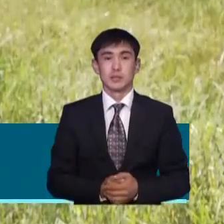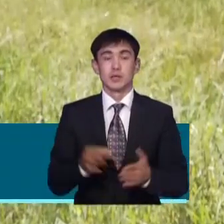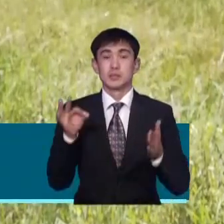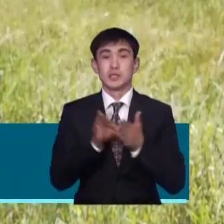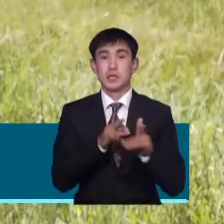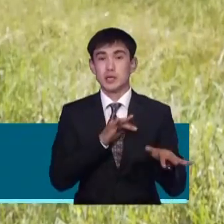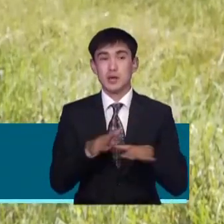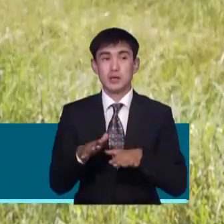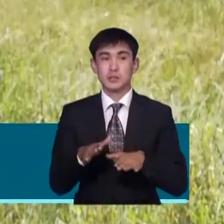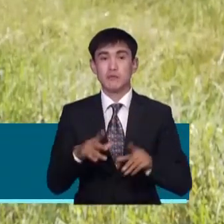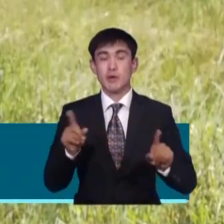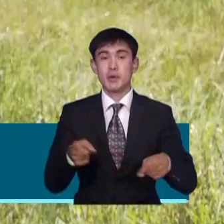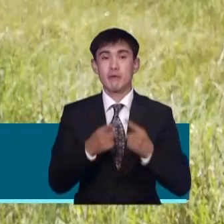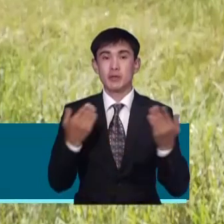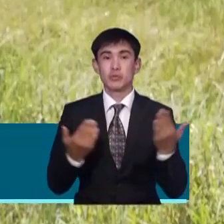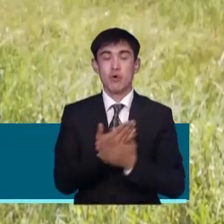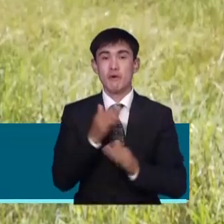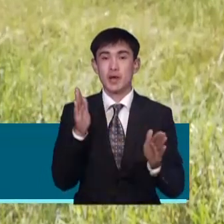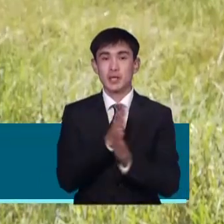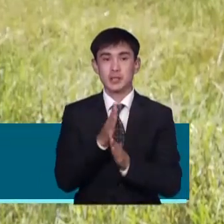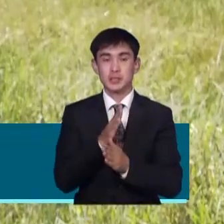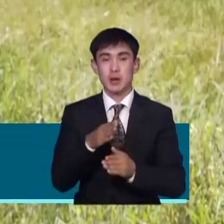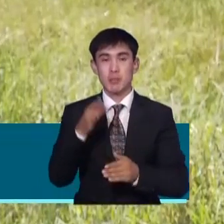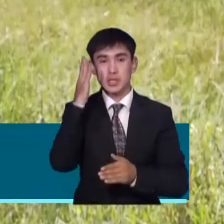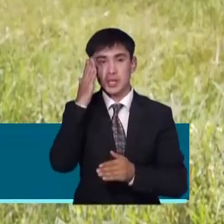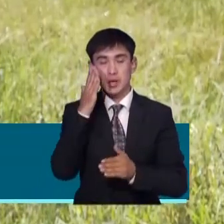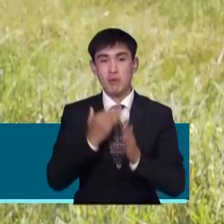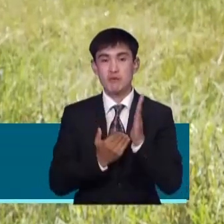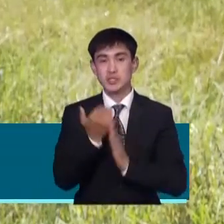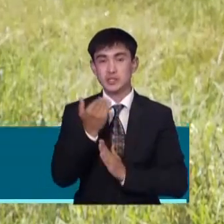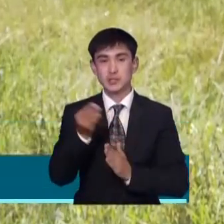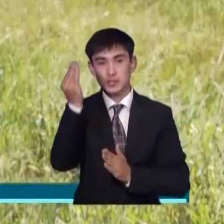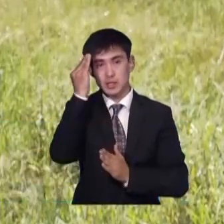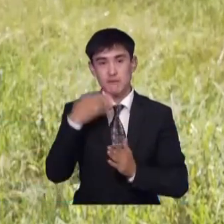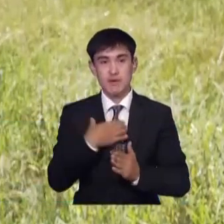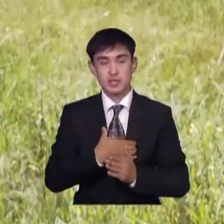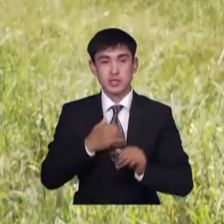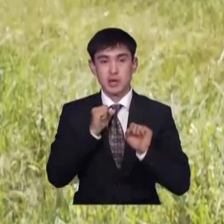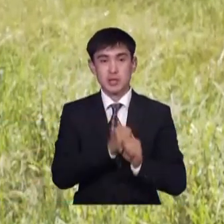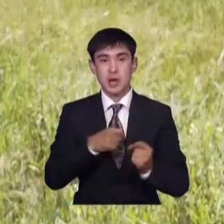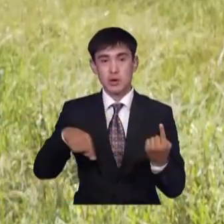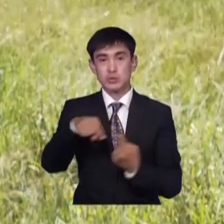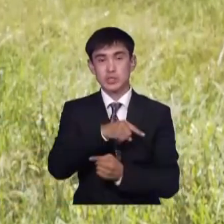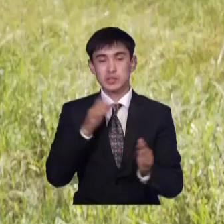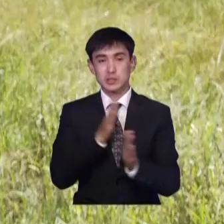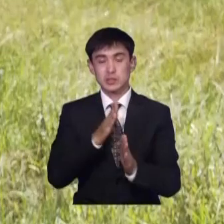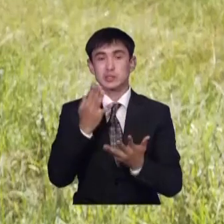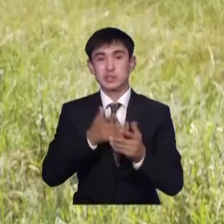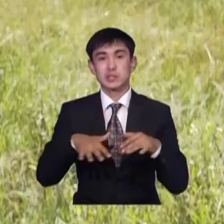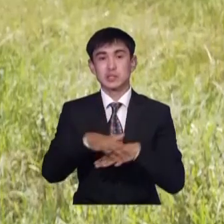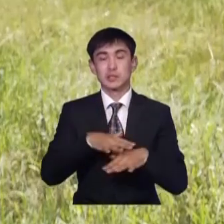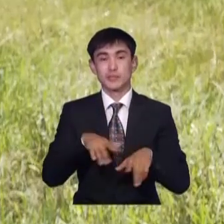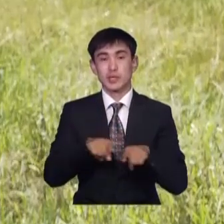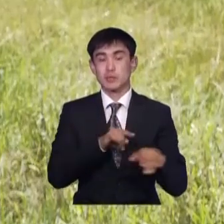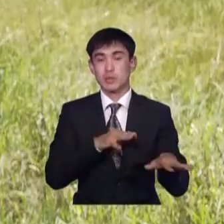Цель этой акции – формирование нового экологического мышления и повышение сознания важности охраны окружающей среды среди населения.